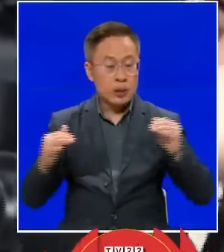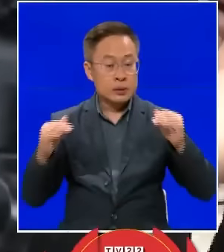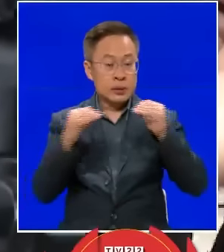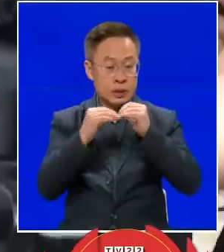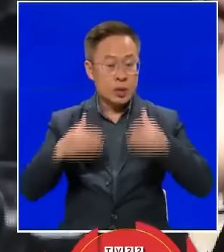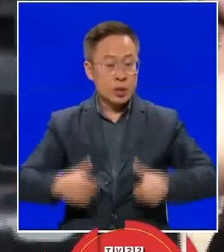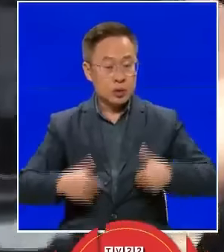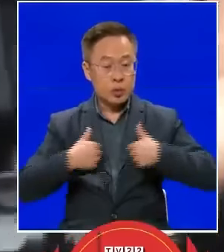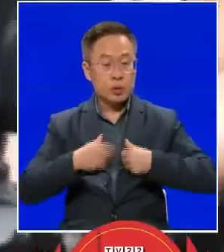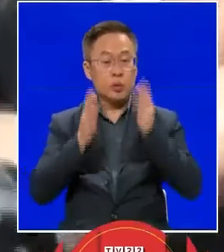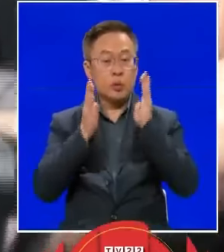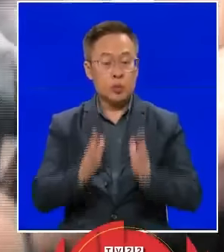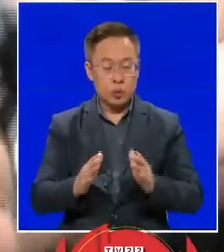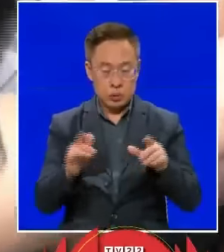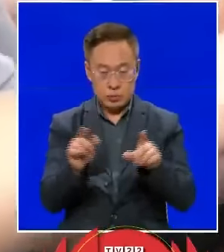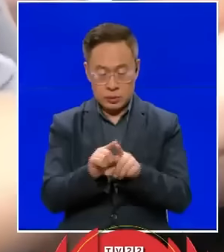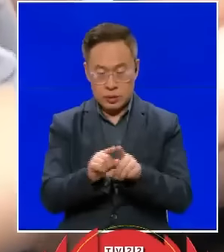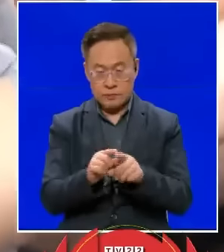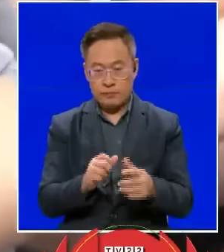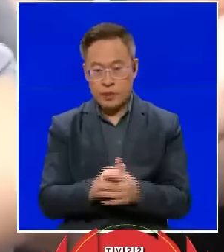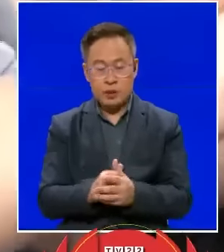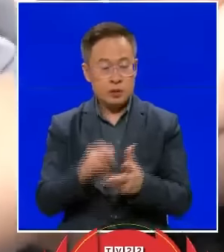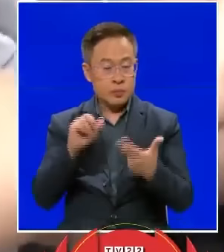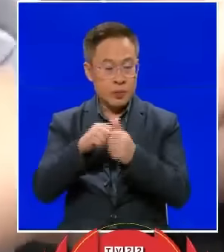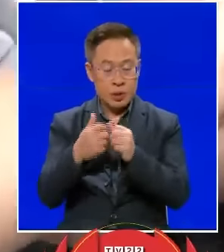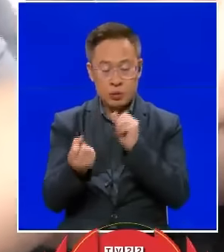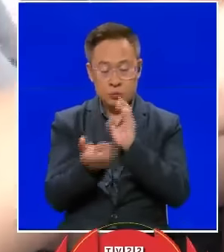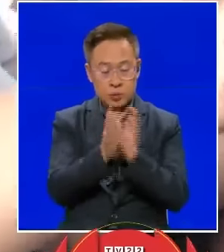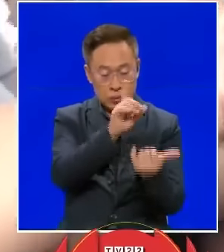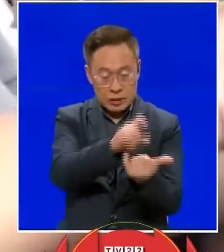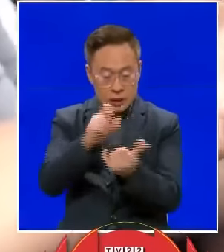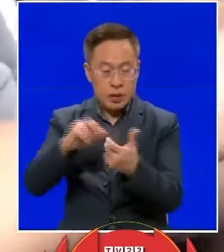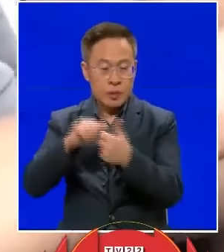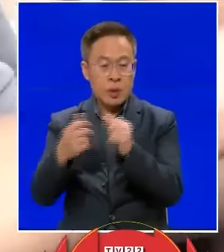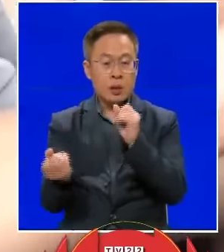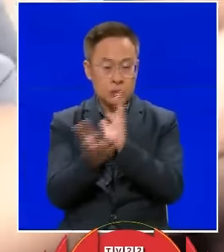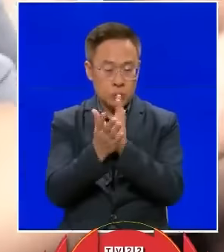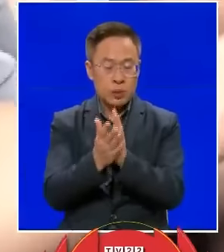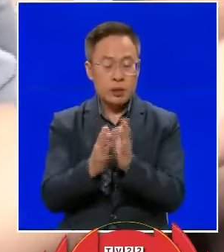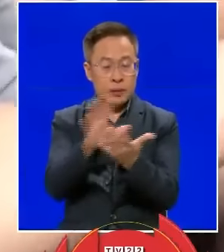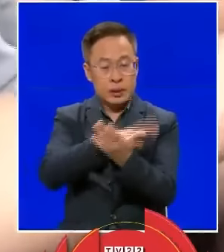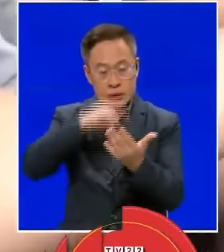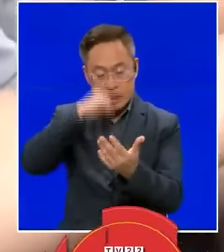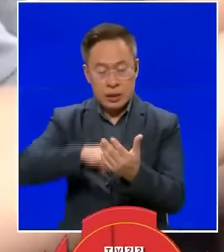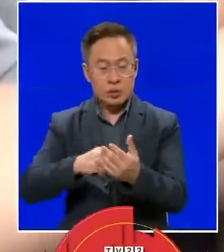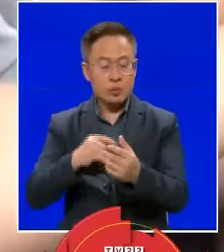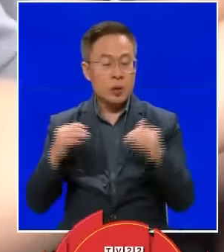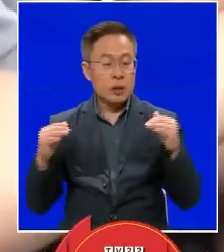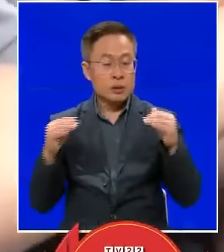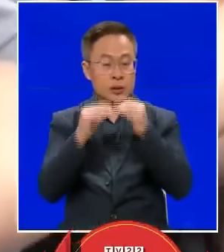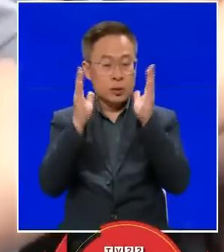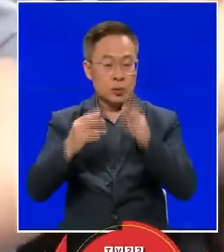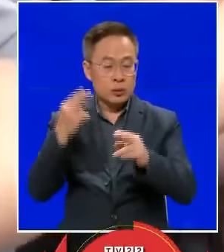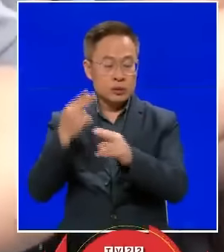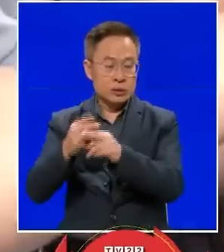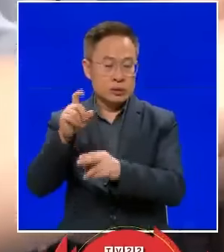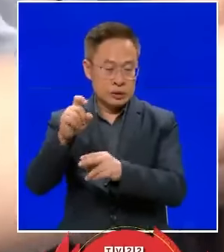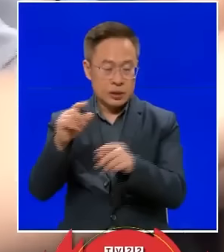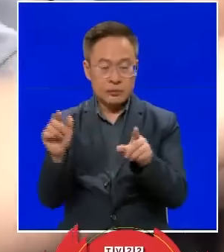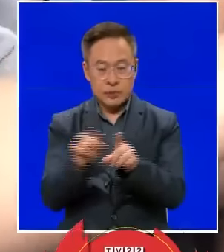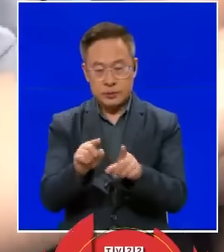เป็นผลดีต่อใครทั้งสิ้นนอกจากนั้นยังส่งผลกระทบต่อภาพรวมของประเทศโดยเฉพาะในด้านสิทธิมนุษยชนด้วย